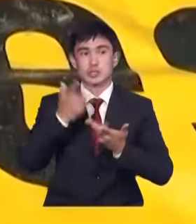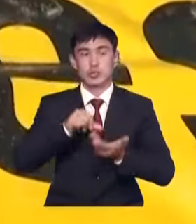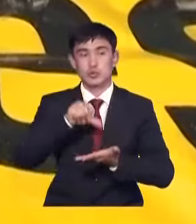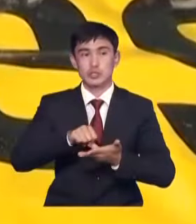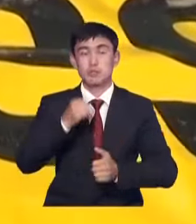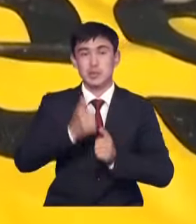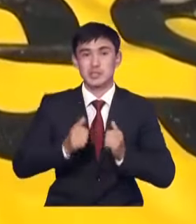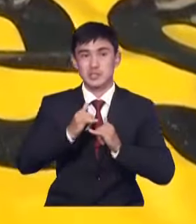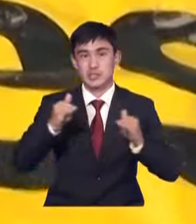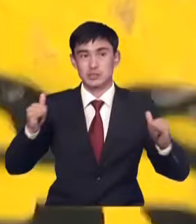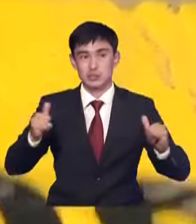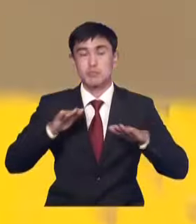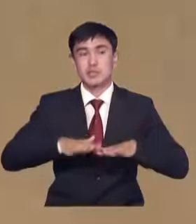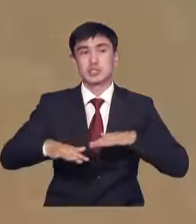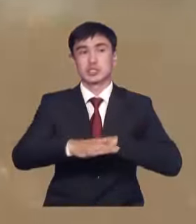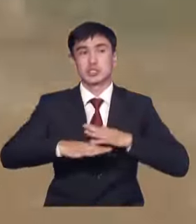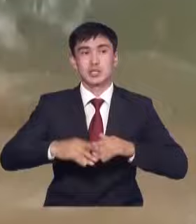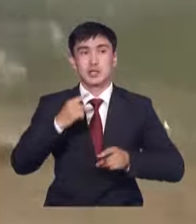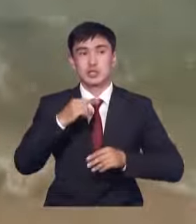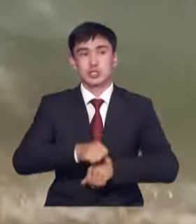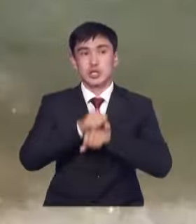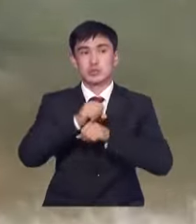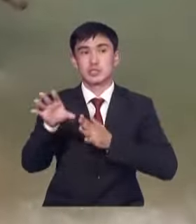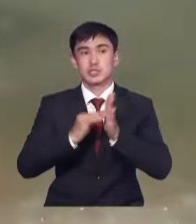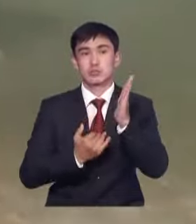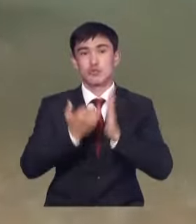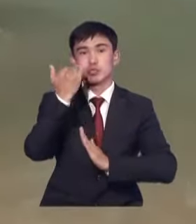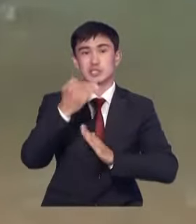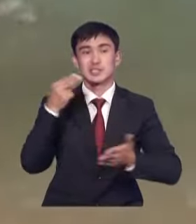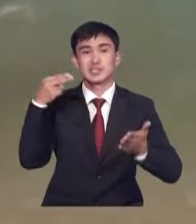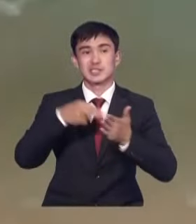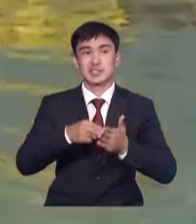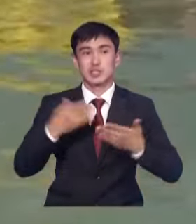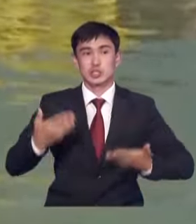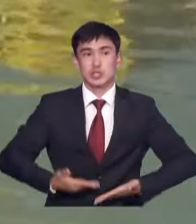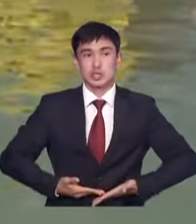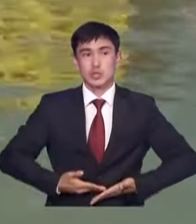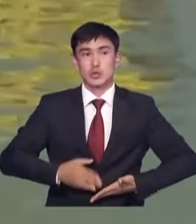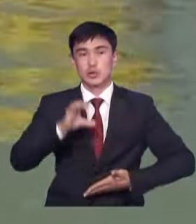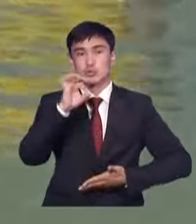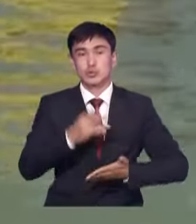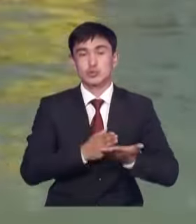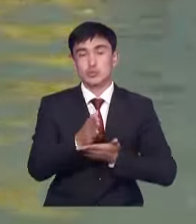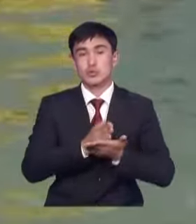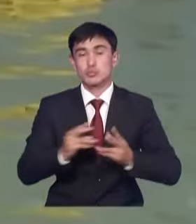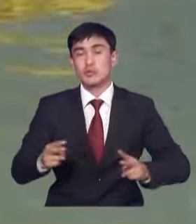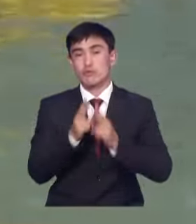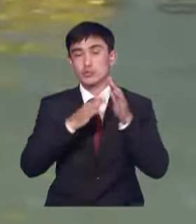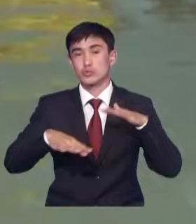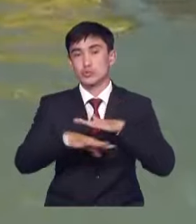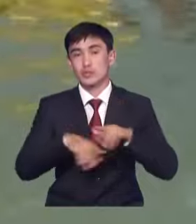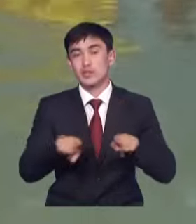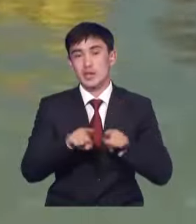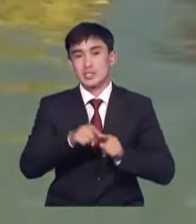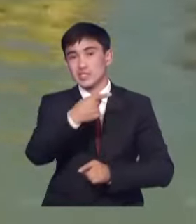участников постоянно растет. Местные жители недовольны резким увеличением цен на жилье, перегрузкой социальных служб и инфраструктуры, а